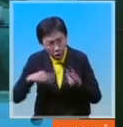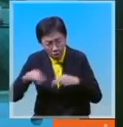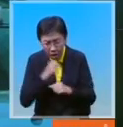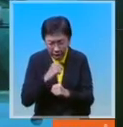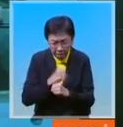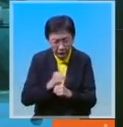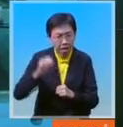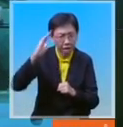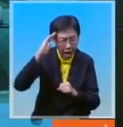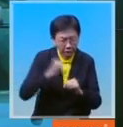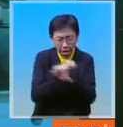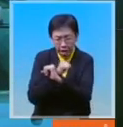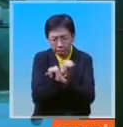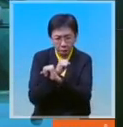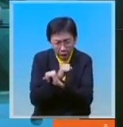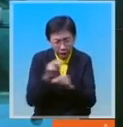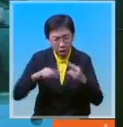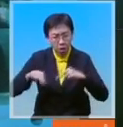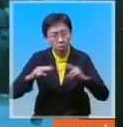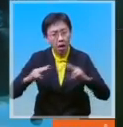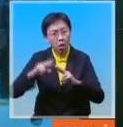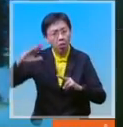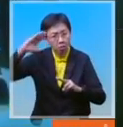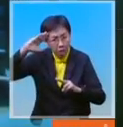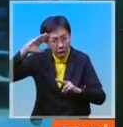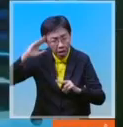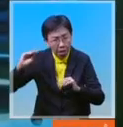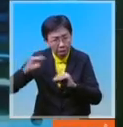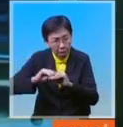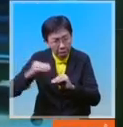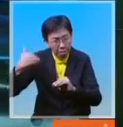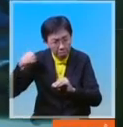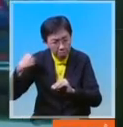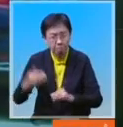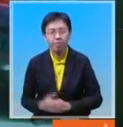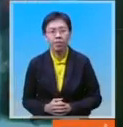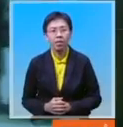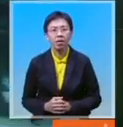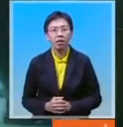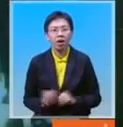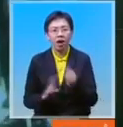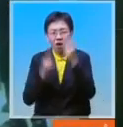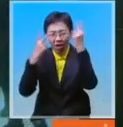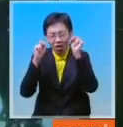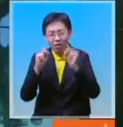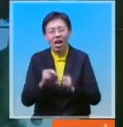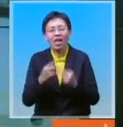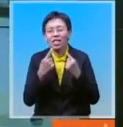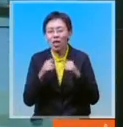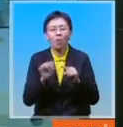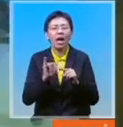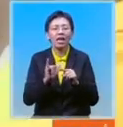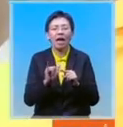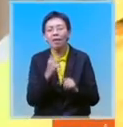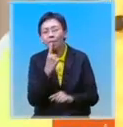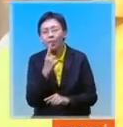ความมั่นคงแล้วก็ดูแลงานของกระทรวงกลาโหมเพิ่มเติมด้วยหรือไม่เจ้าตัวก็ยังไม่ได้มีการตอบรับหรือปฏิเส